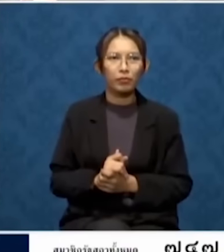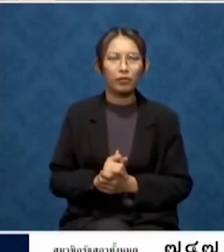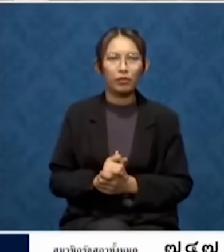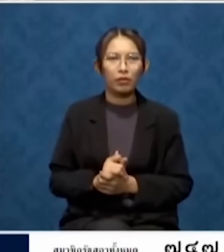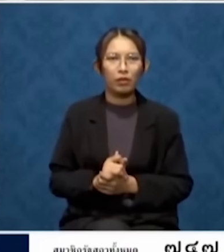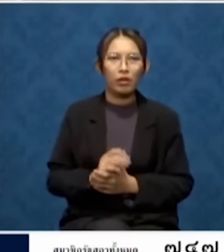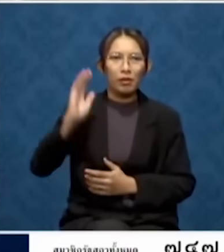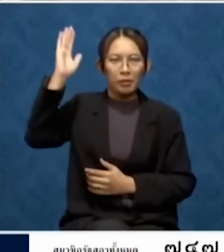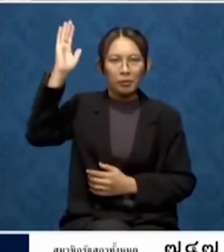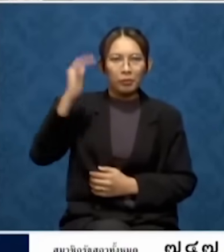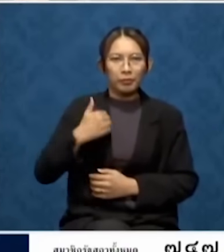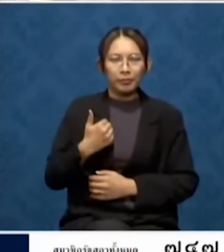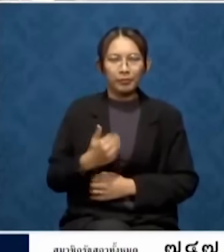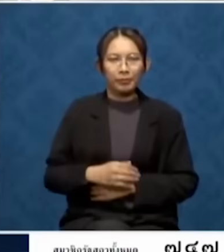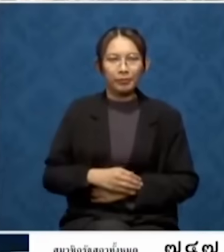ครับ